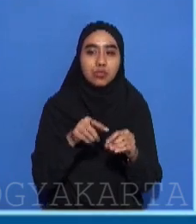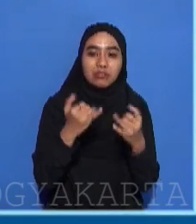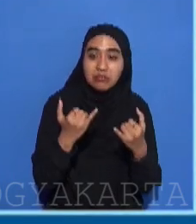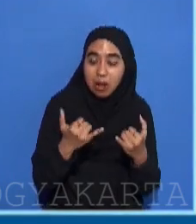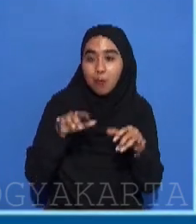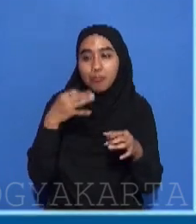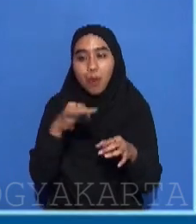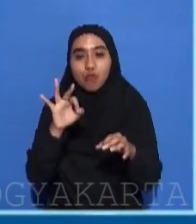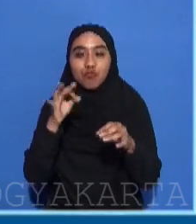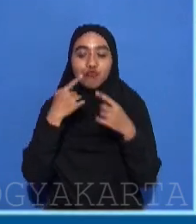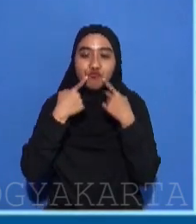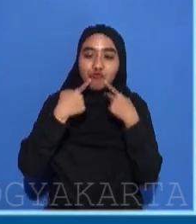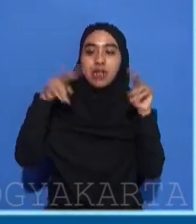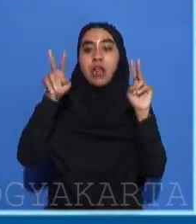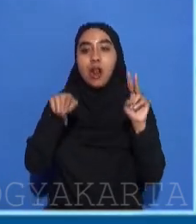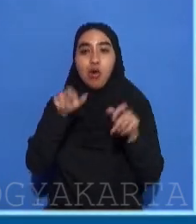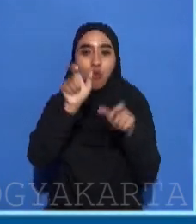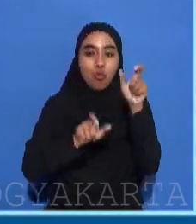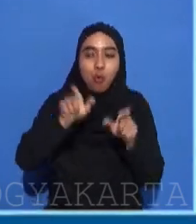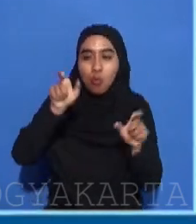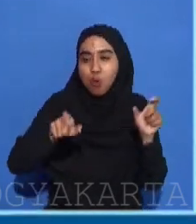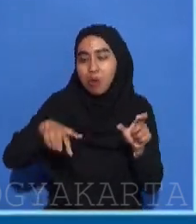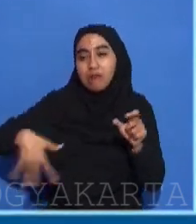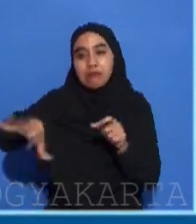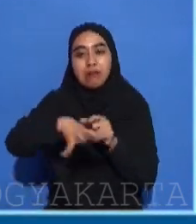ing kalanganing Poro Sutrisno Ulam hias